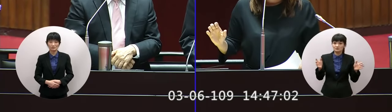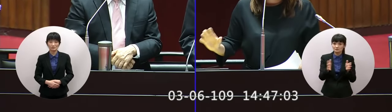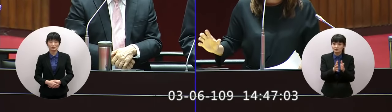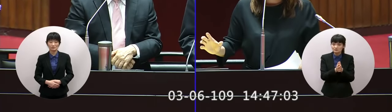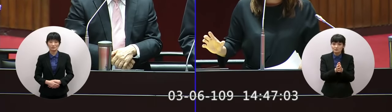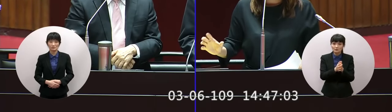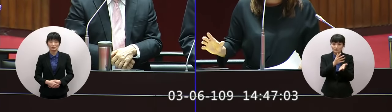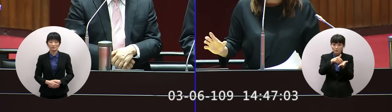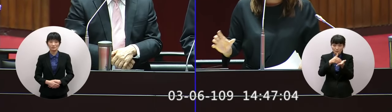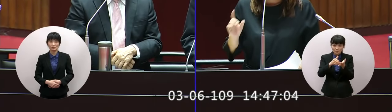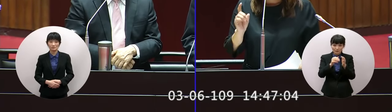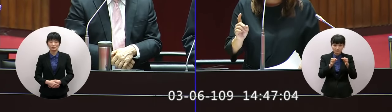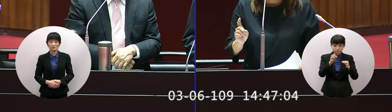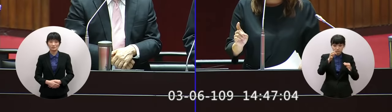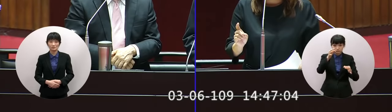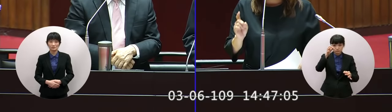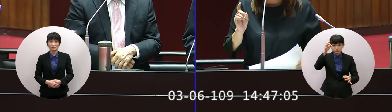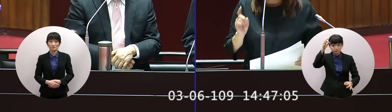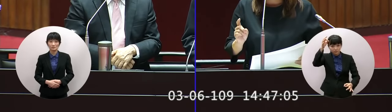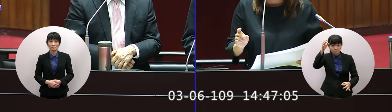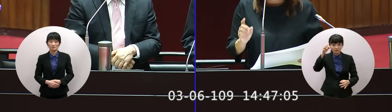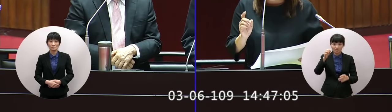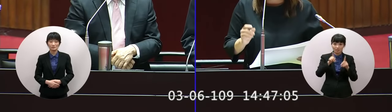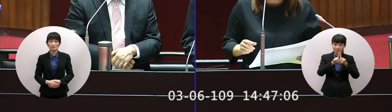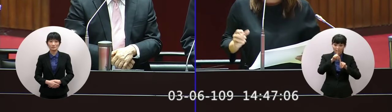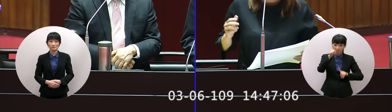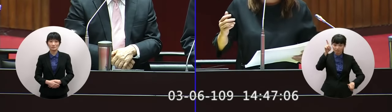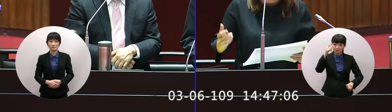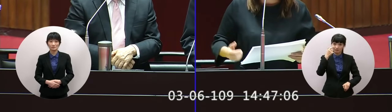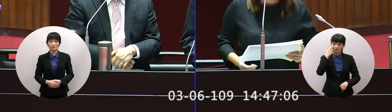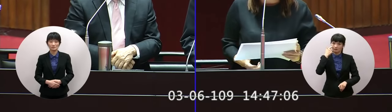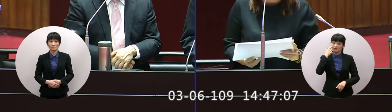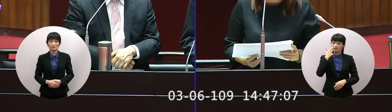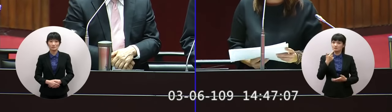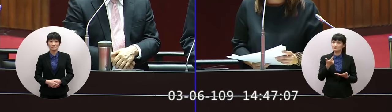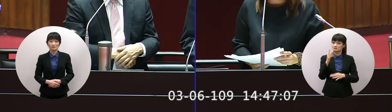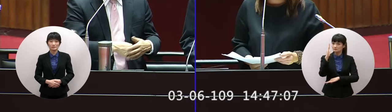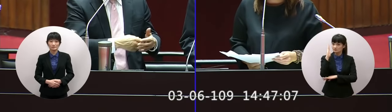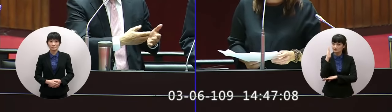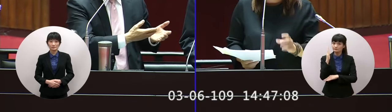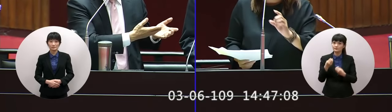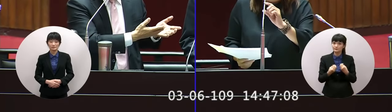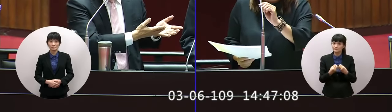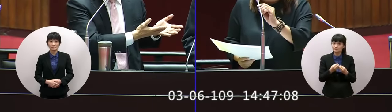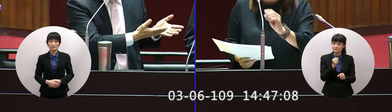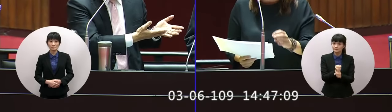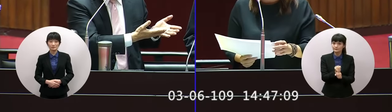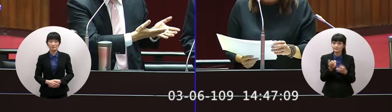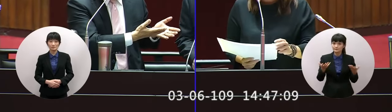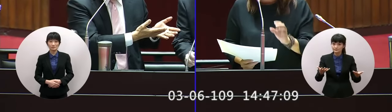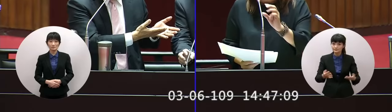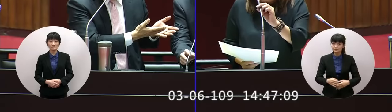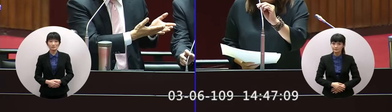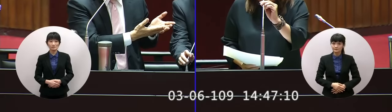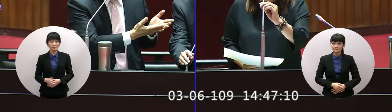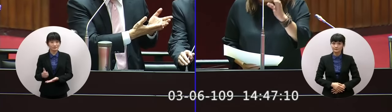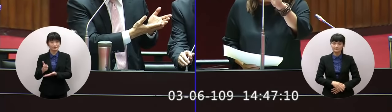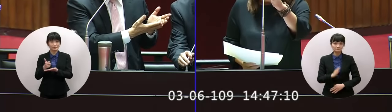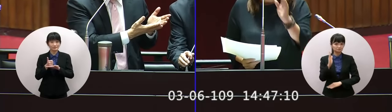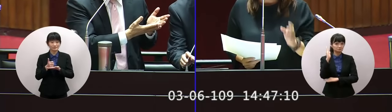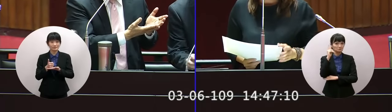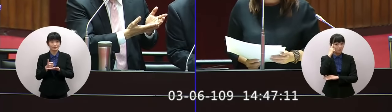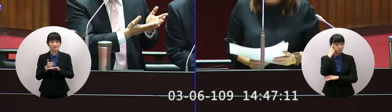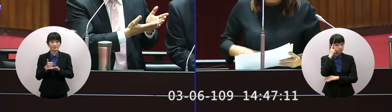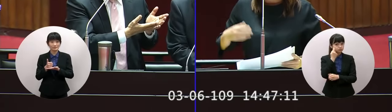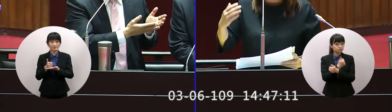的价差在那里，政府怎么做？我想这个提供出来哈，让政府去思考。 那这， 我